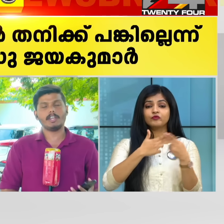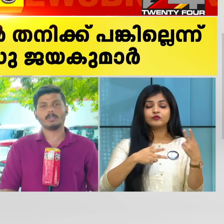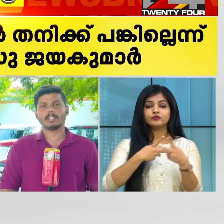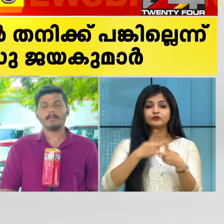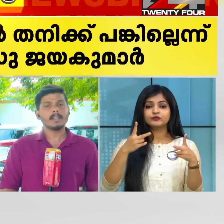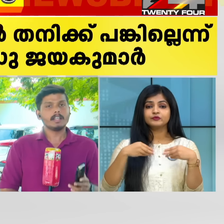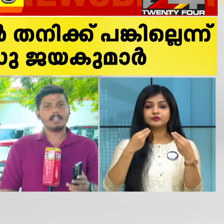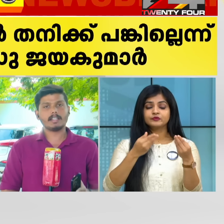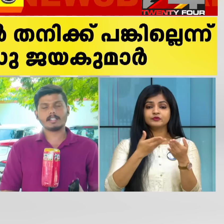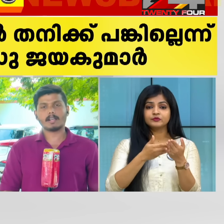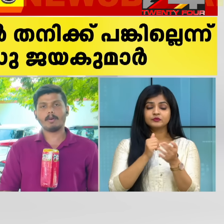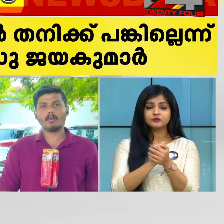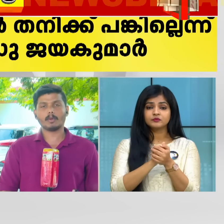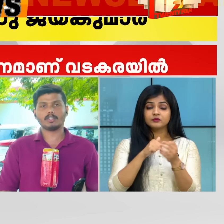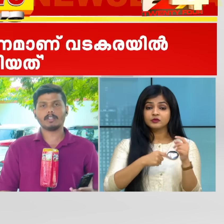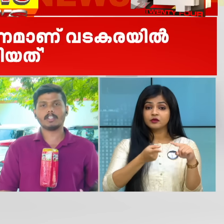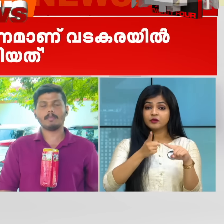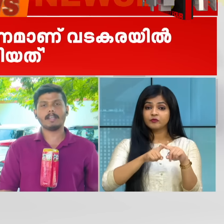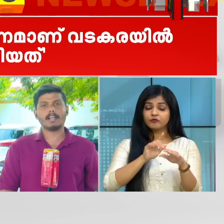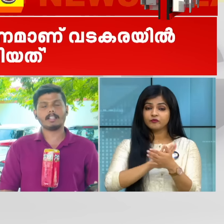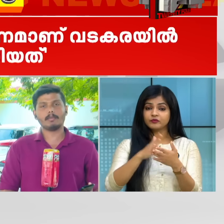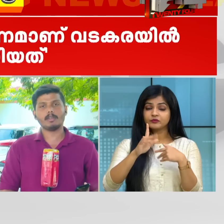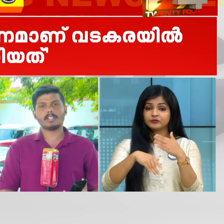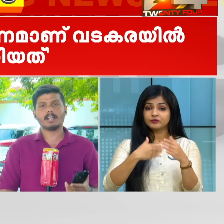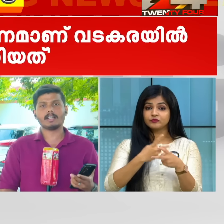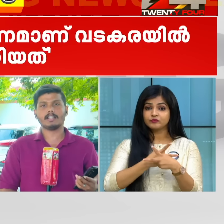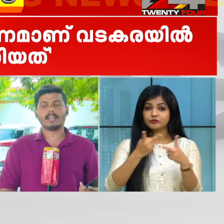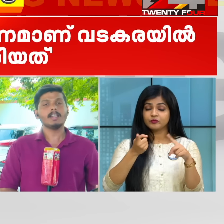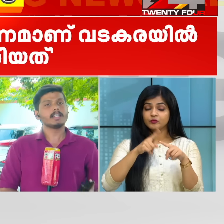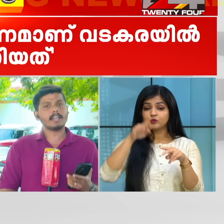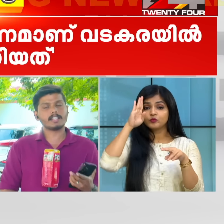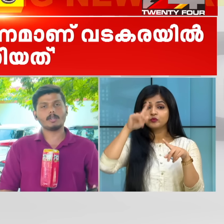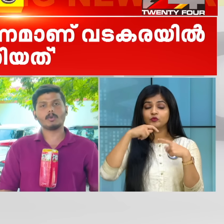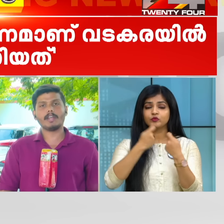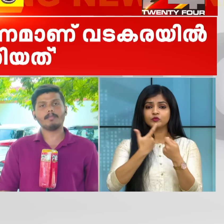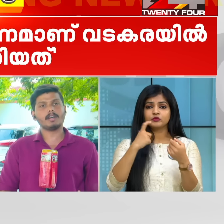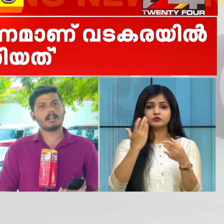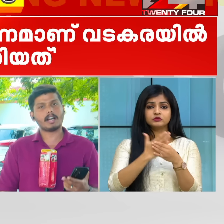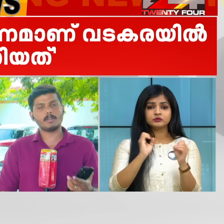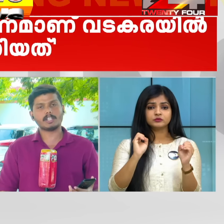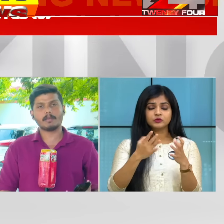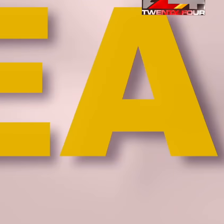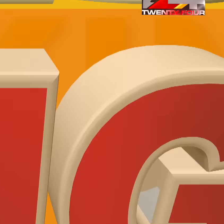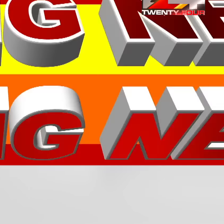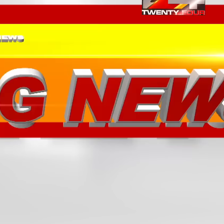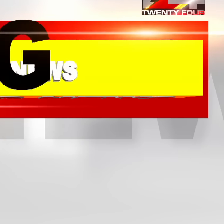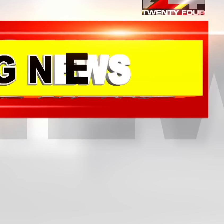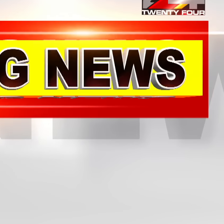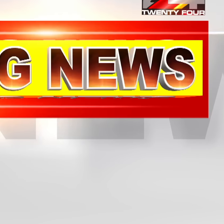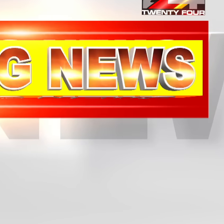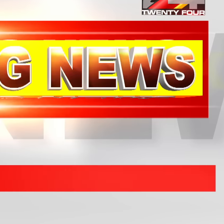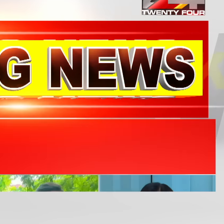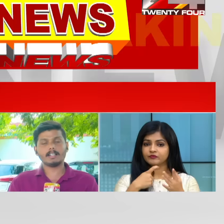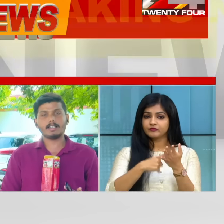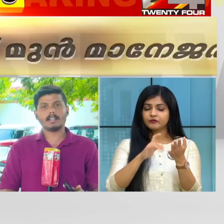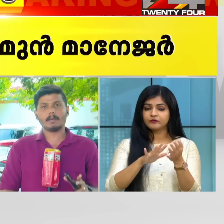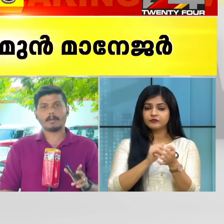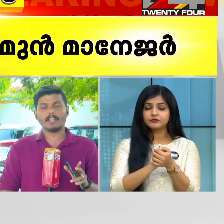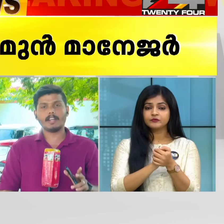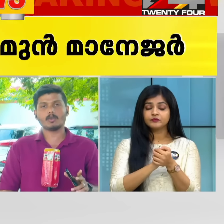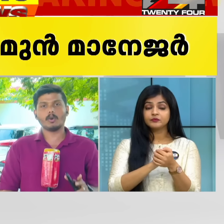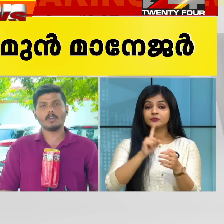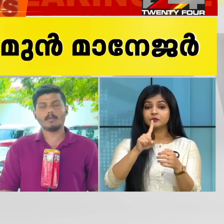ഉന്നയിക്കുന്നത്. ഈ സംഭവം പുറത്തു വന്നതിന് പിന്നാലെ തന്നെ പോലീസ് ഇയാൾക്കെതിരെ കേസെടുക്കുകയും അന്വേഷണം ആരംഭിക്കുകയും ചെയ്തിരുന്നു. ഏതാണ്ട്